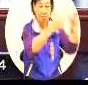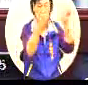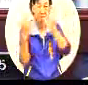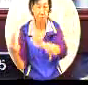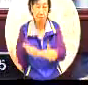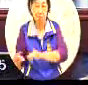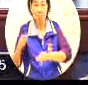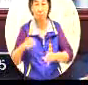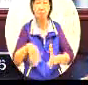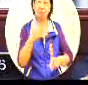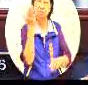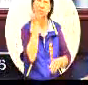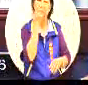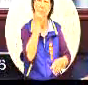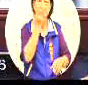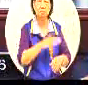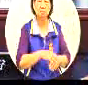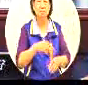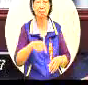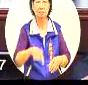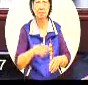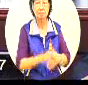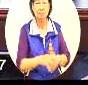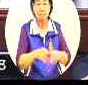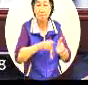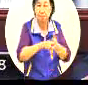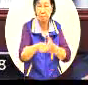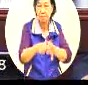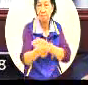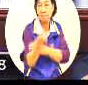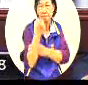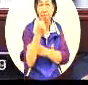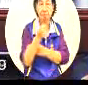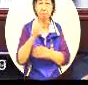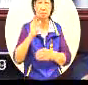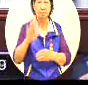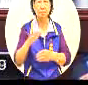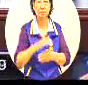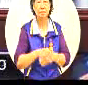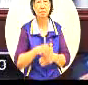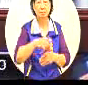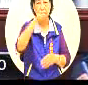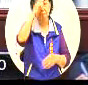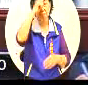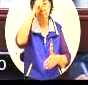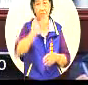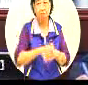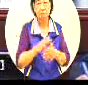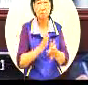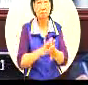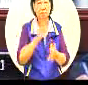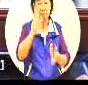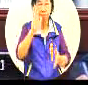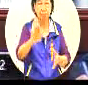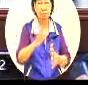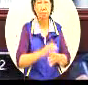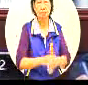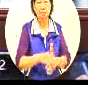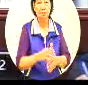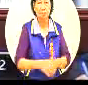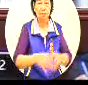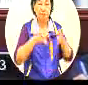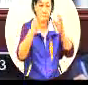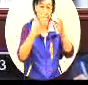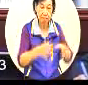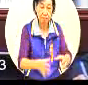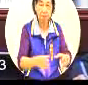所以这个部分我们一直都在努力，同时我们会希望将来有一个更具体